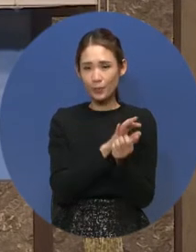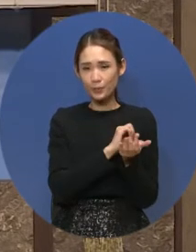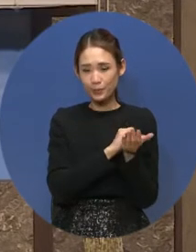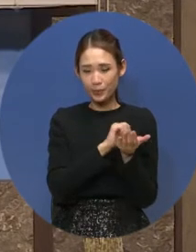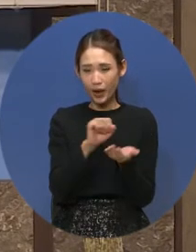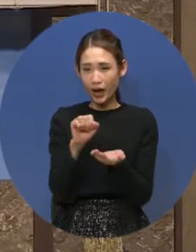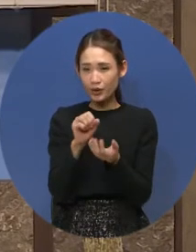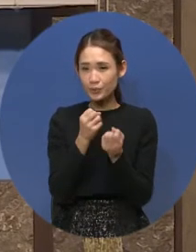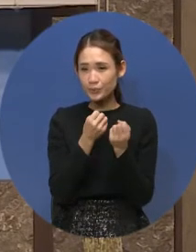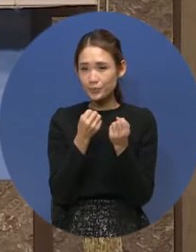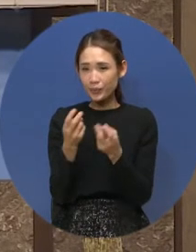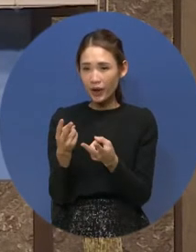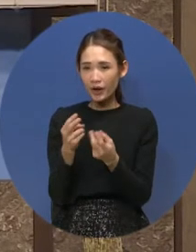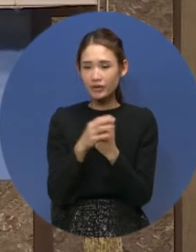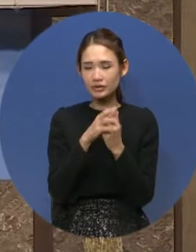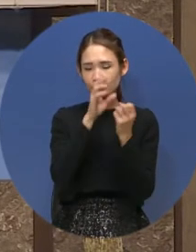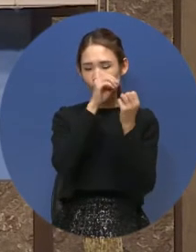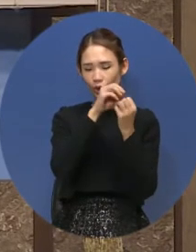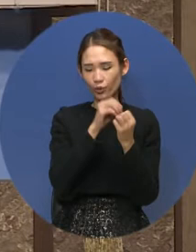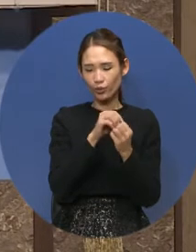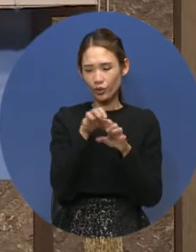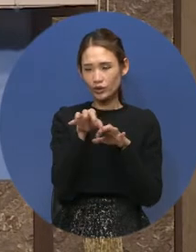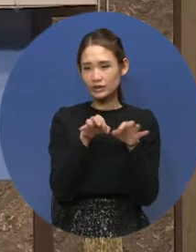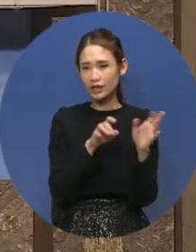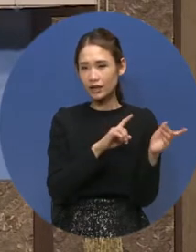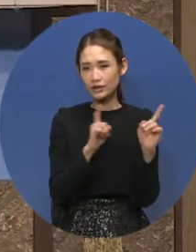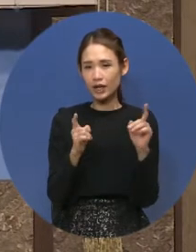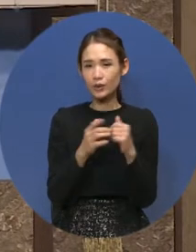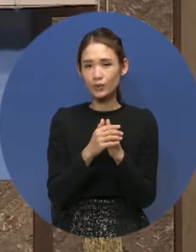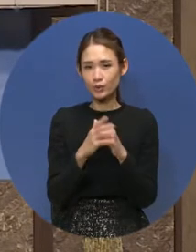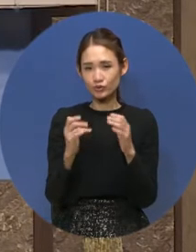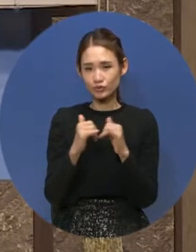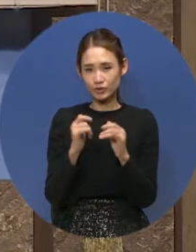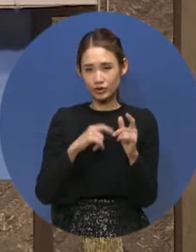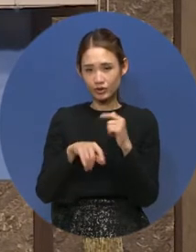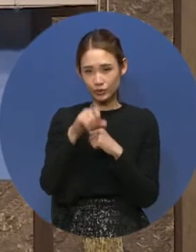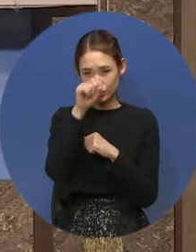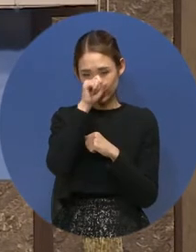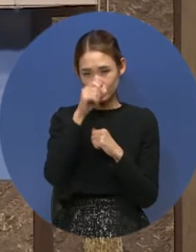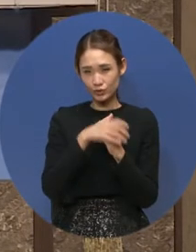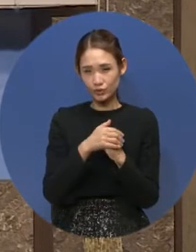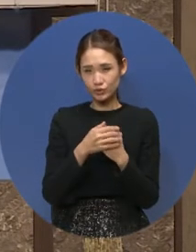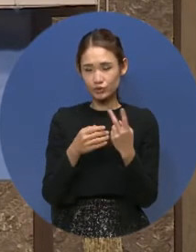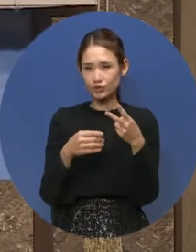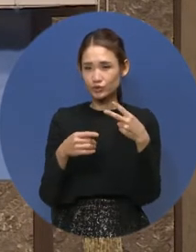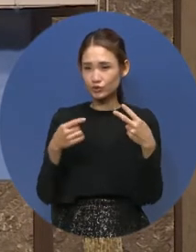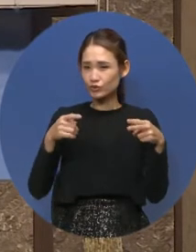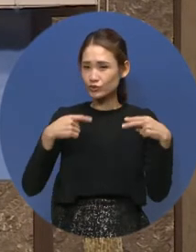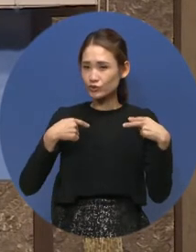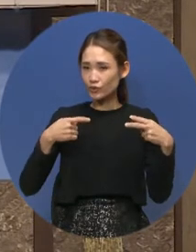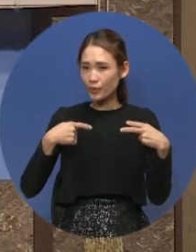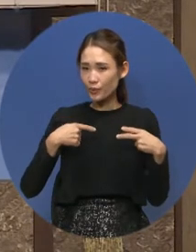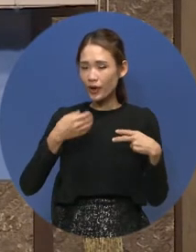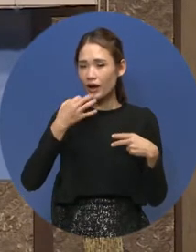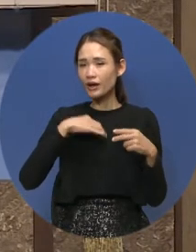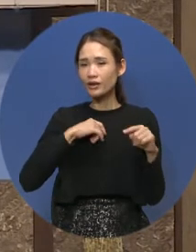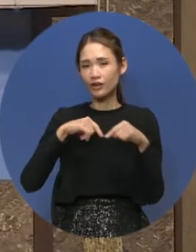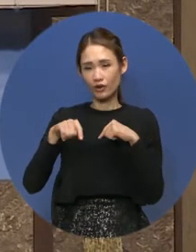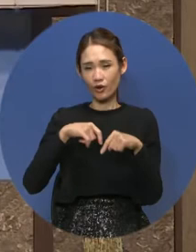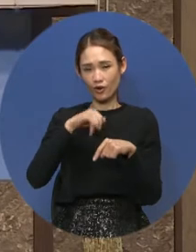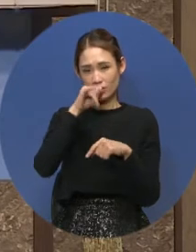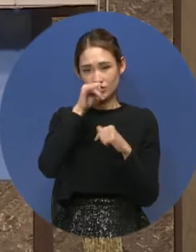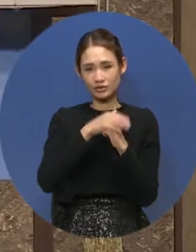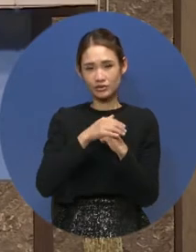해서 전통시장도 살고 구민도 더 좋고 하는 일거양득의 정책을 했고요.